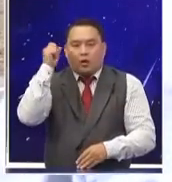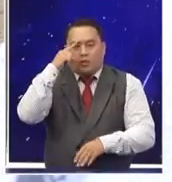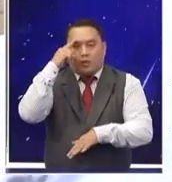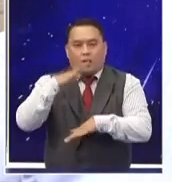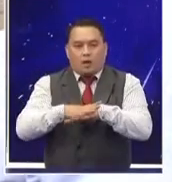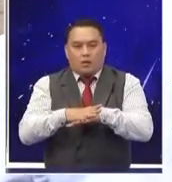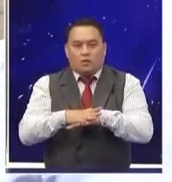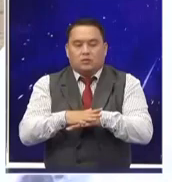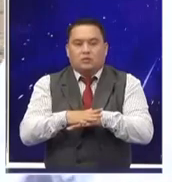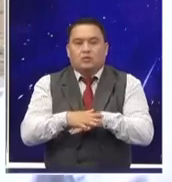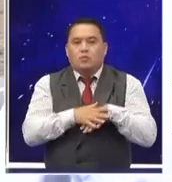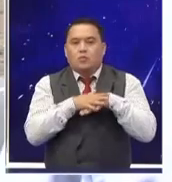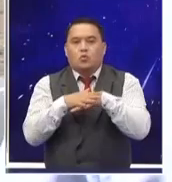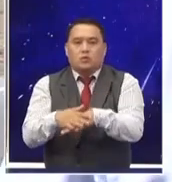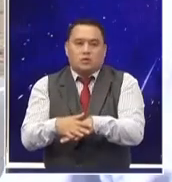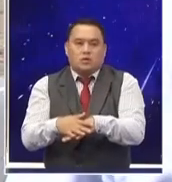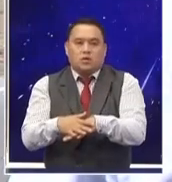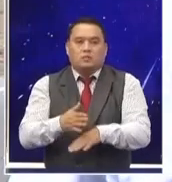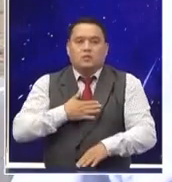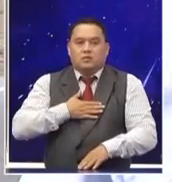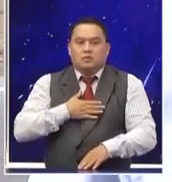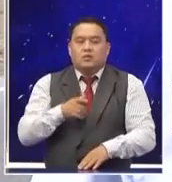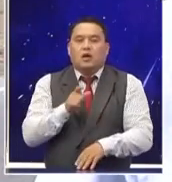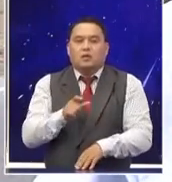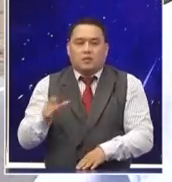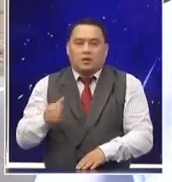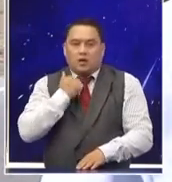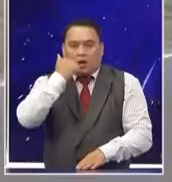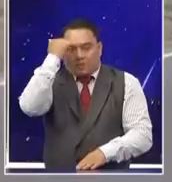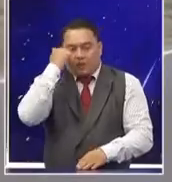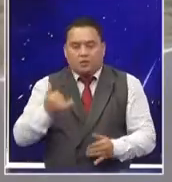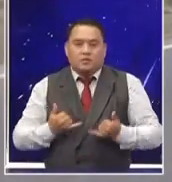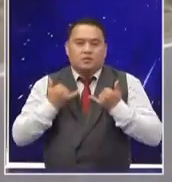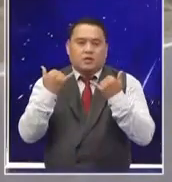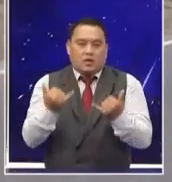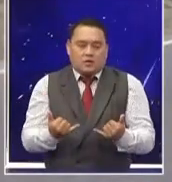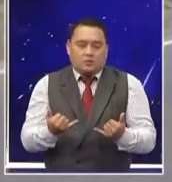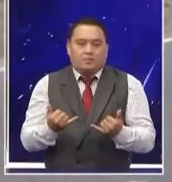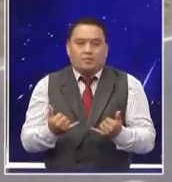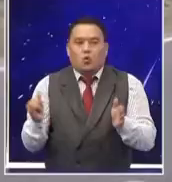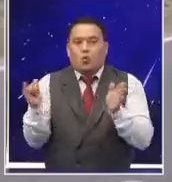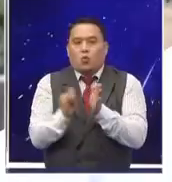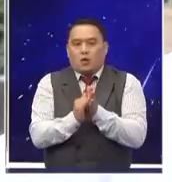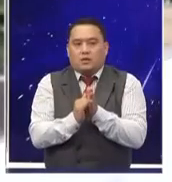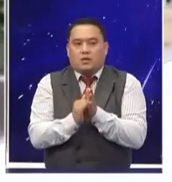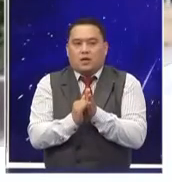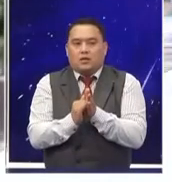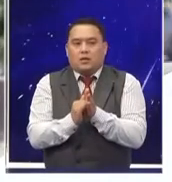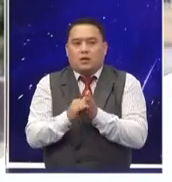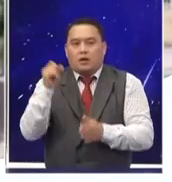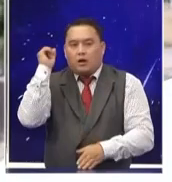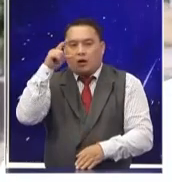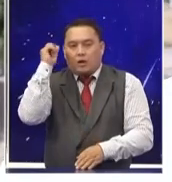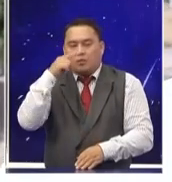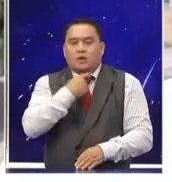әкімшілігінен шыққан. Осылай біздің абзал жандарымызға рахметімізді айтып дегендей. Орнатылған осы қарабұлақ